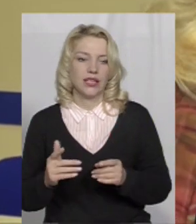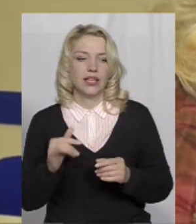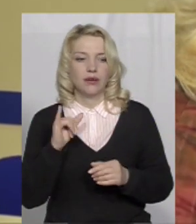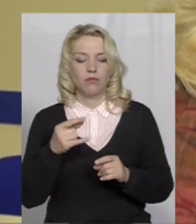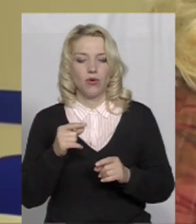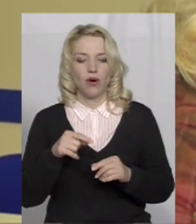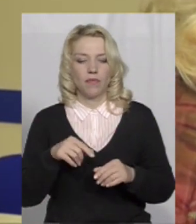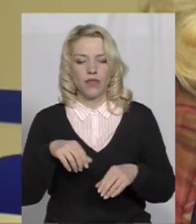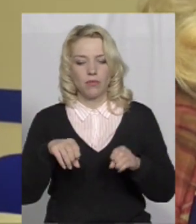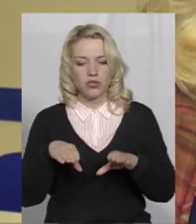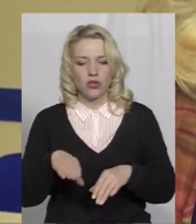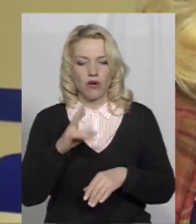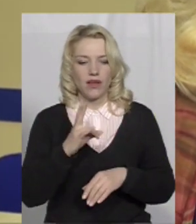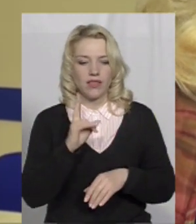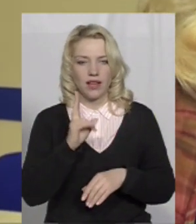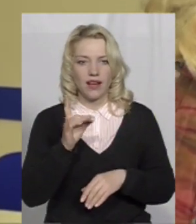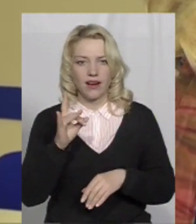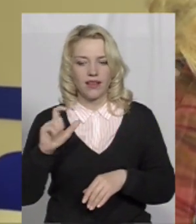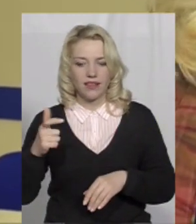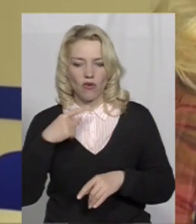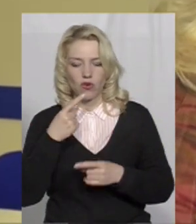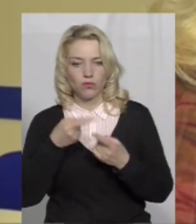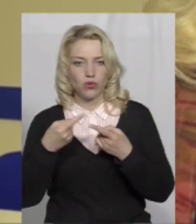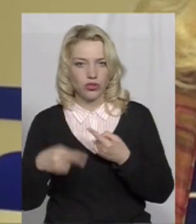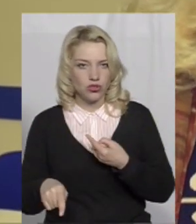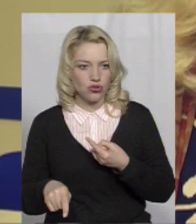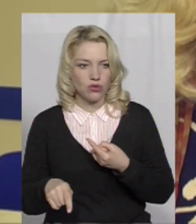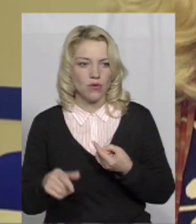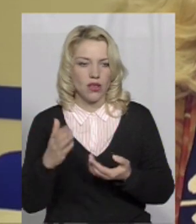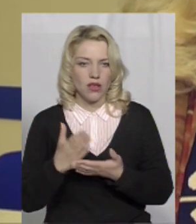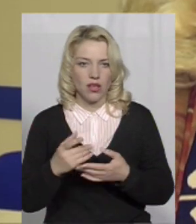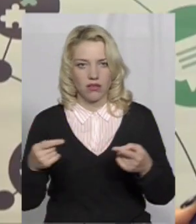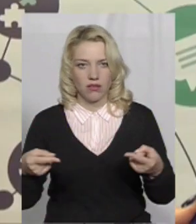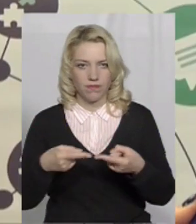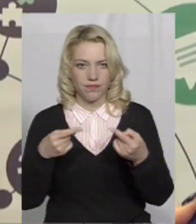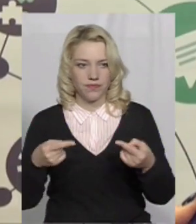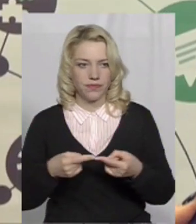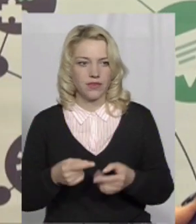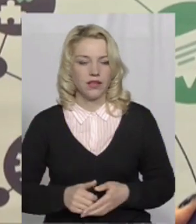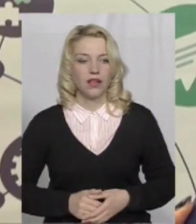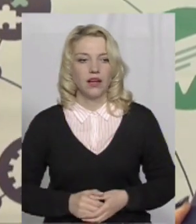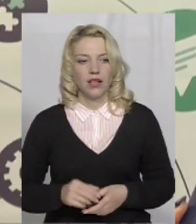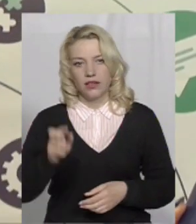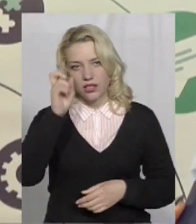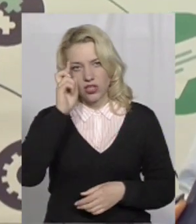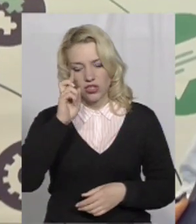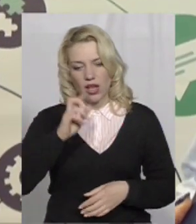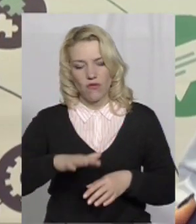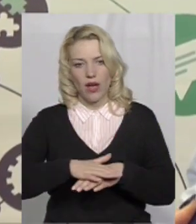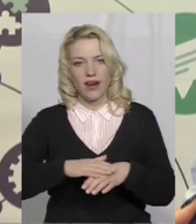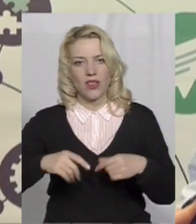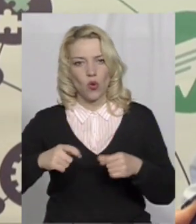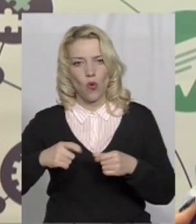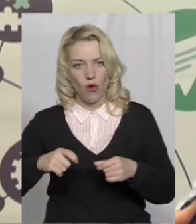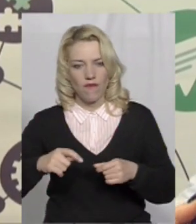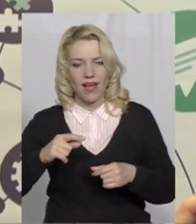постанова НКРЕ говорить зовсім інше і йде, так би сказати, такий правовий колапс. В державі ринкова економіка, але як